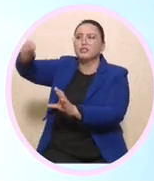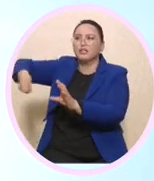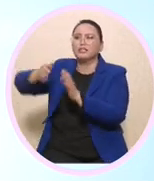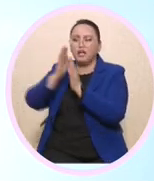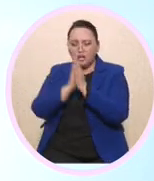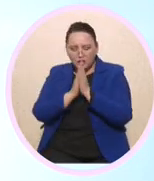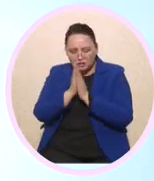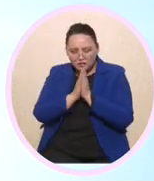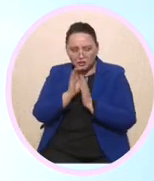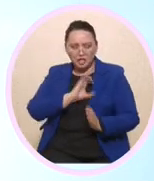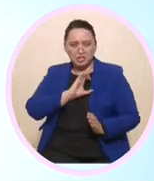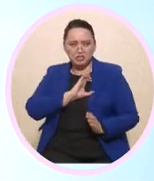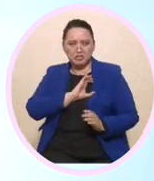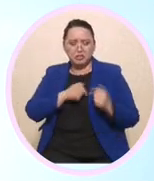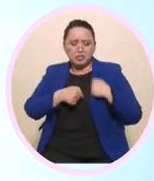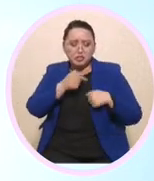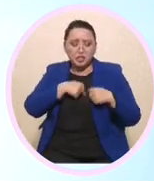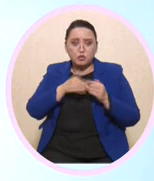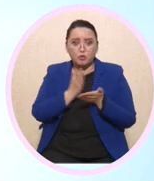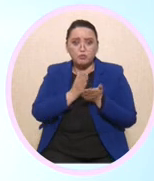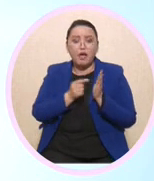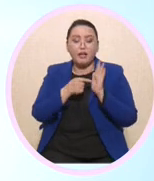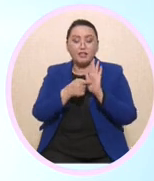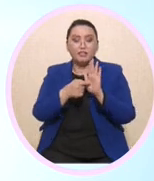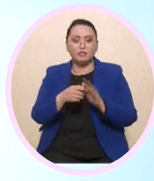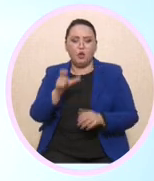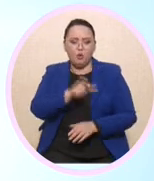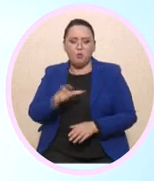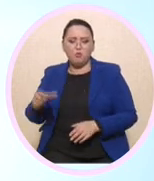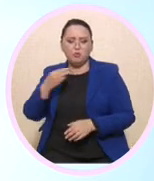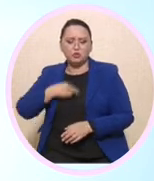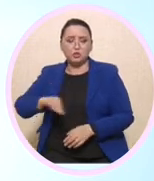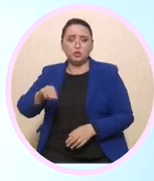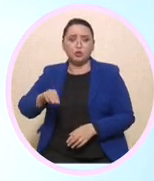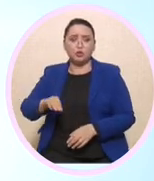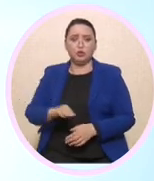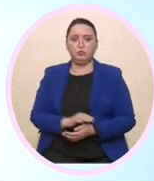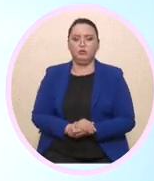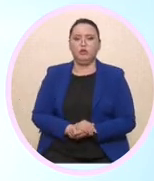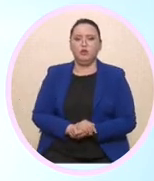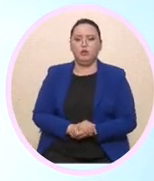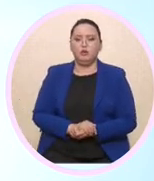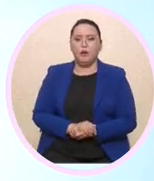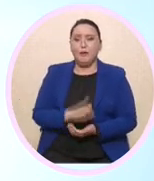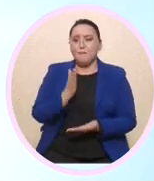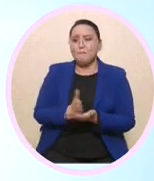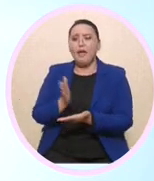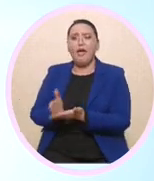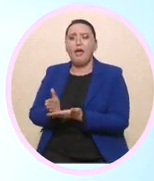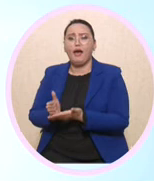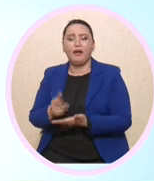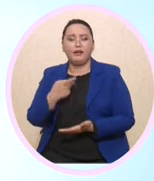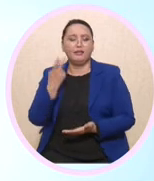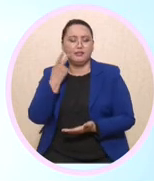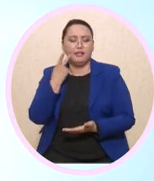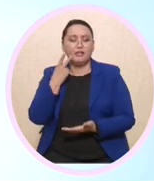Хүний төлөө гэсэн сэтгэл байна тийм ээ, тийм ээ? Хүний төлөө. Байгаагаараа байдаг. Юу байна түүгээрээ хүнийг